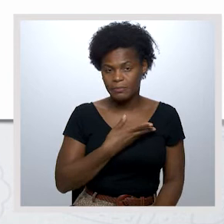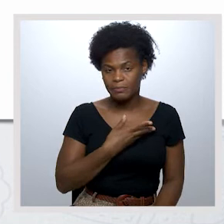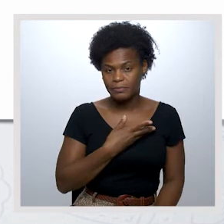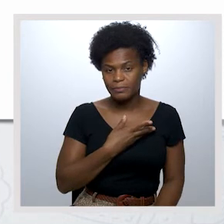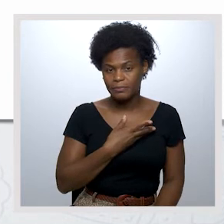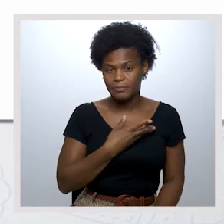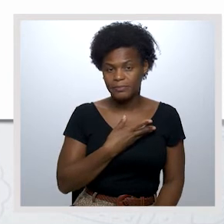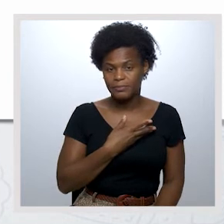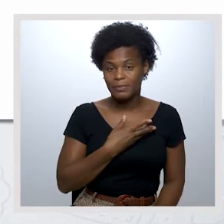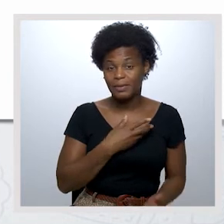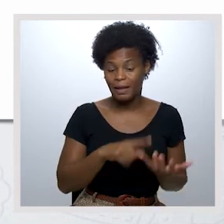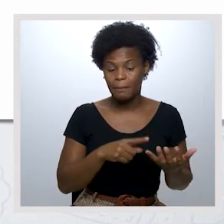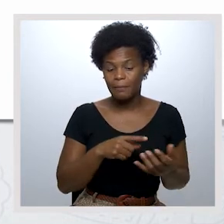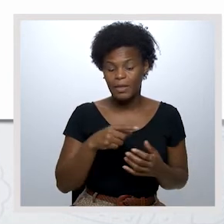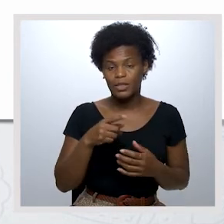D, météo.